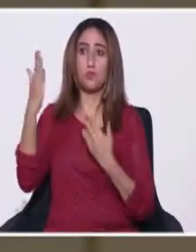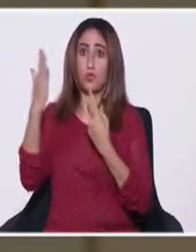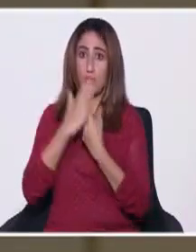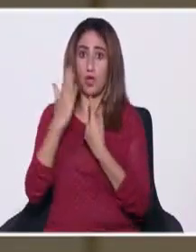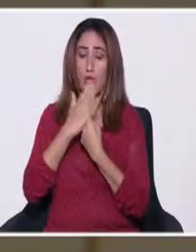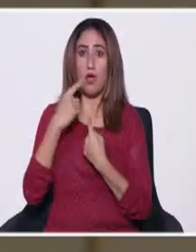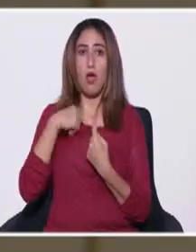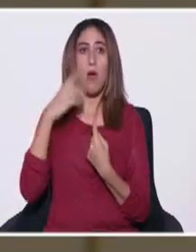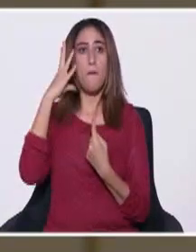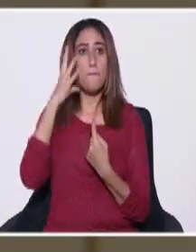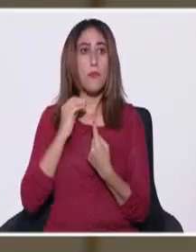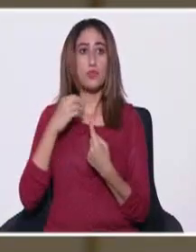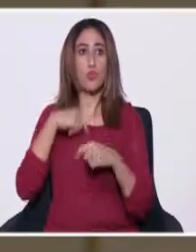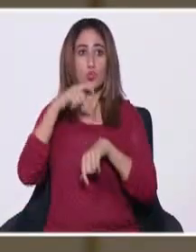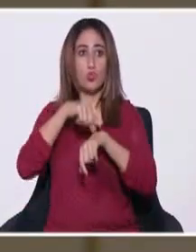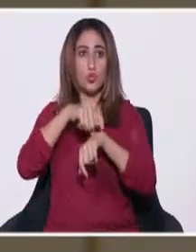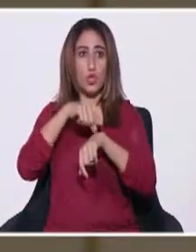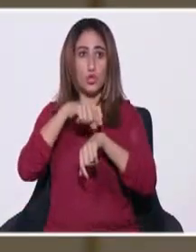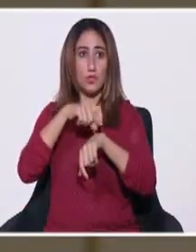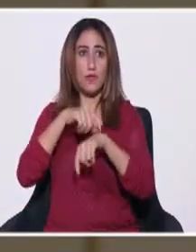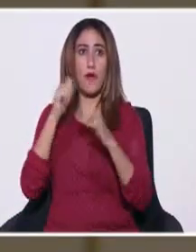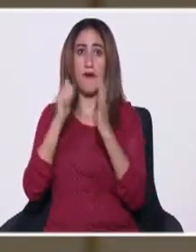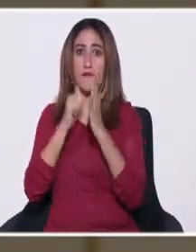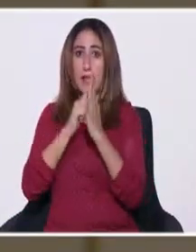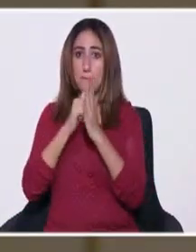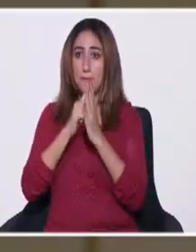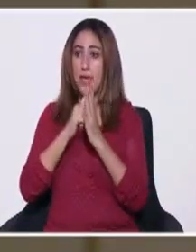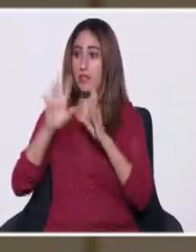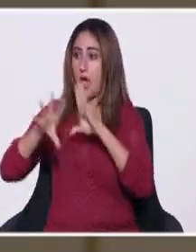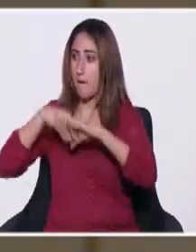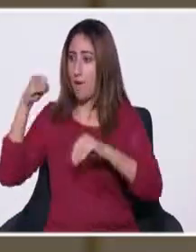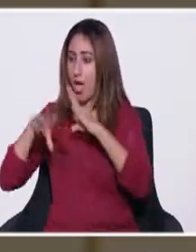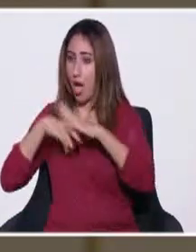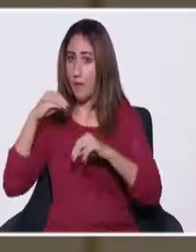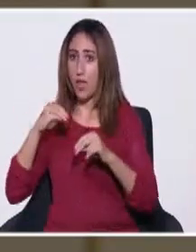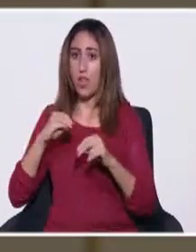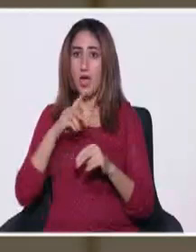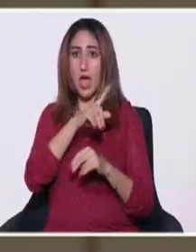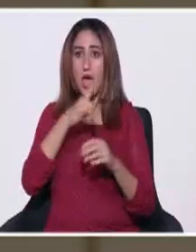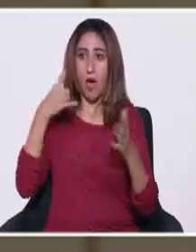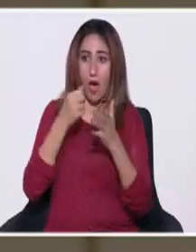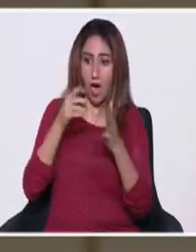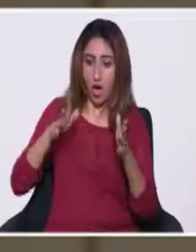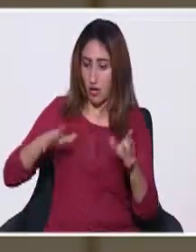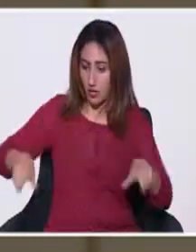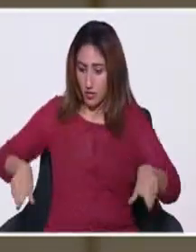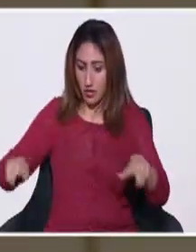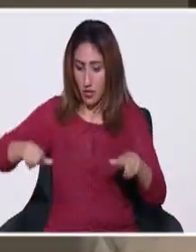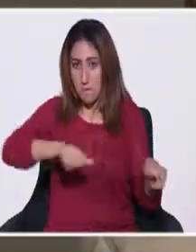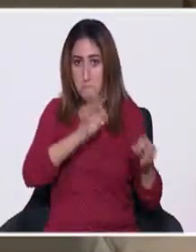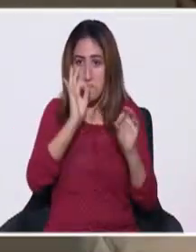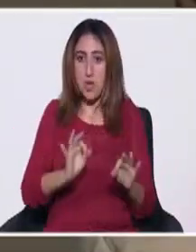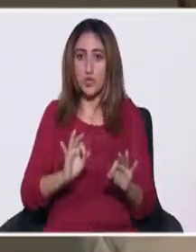أول لحظة أنا خرجت فيها من المستشفى لقيتهم مجهزين البيت عندي عشان ما يبقاش فيه أي حواجز تخليني يبقى